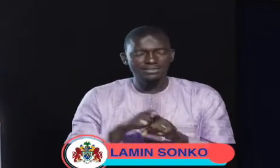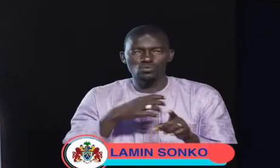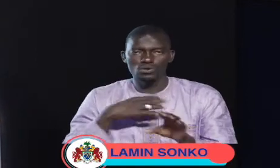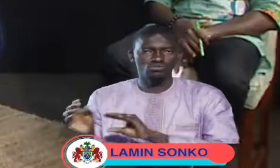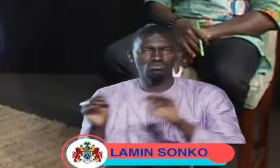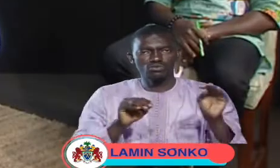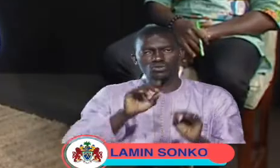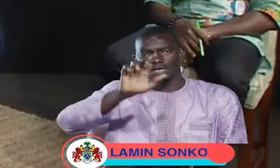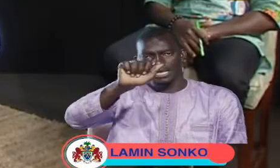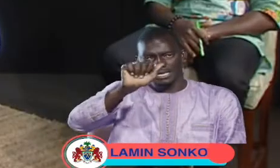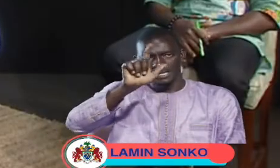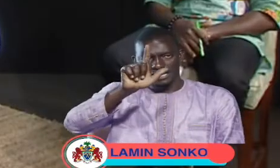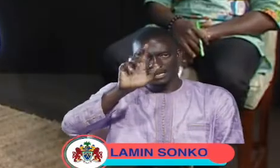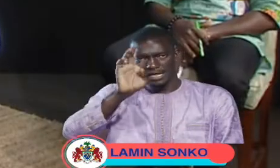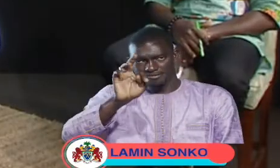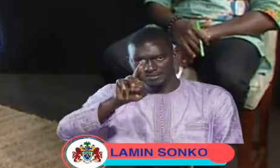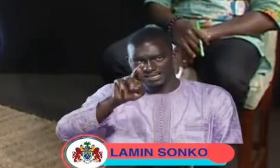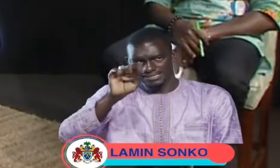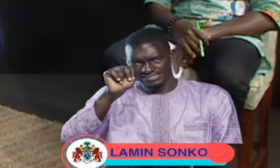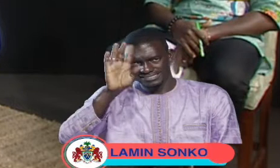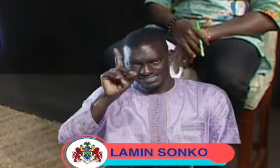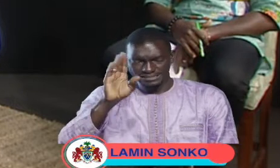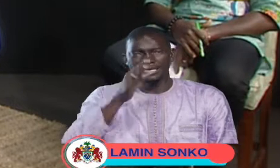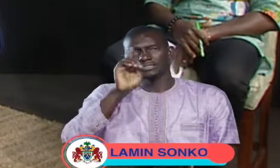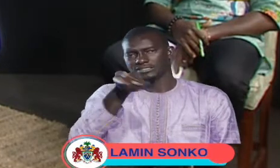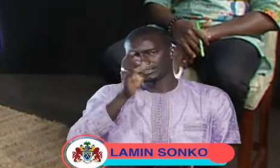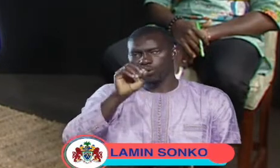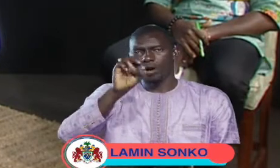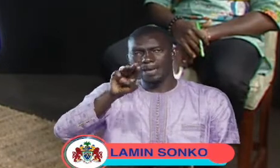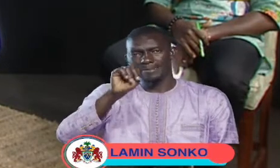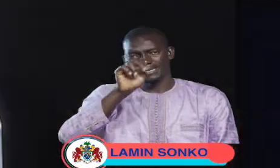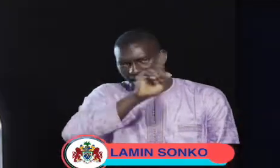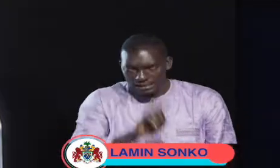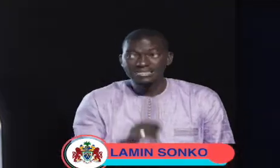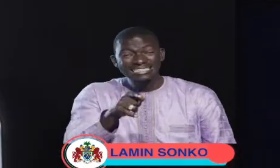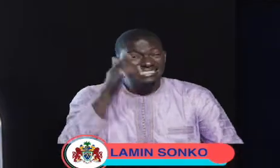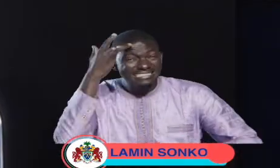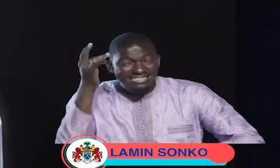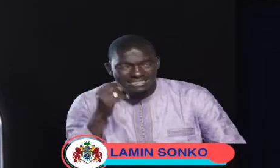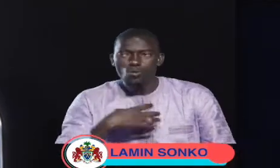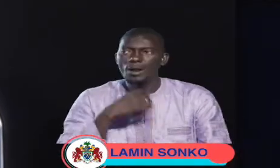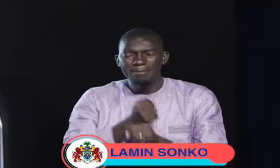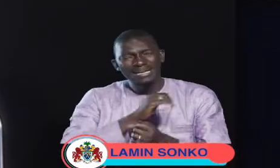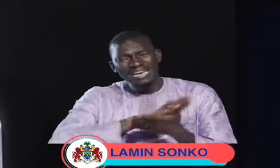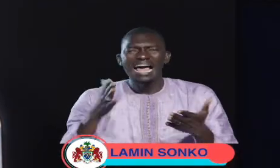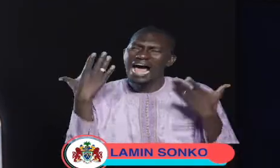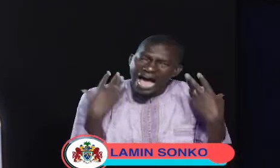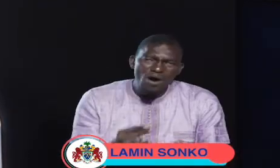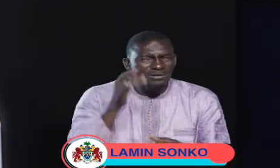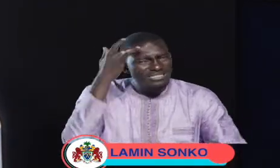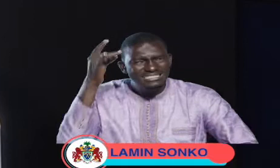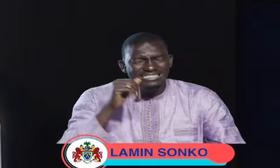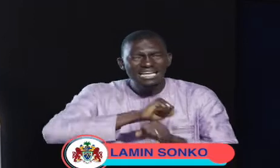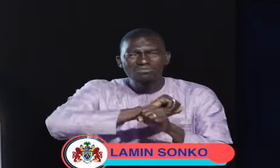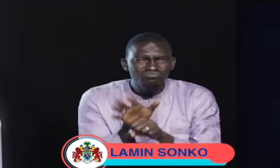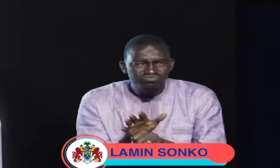gomesia alfred a jaye min fo nga mole ya nyin kuran wo nyin ye fanan sa senandi aka sawu nyaadin ne bare ka